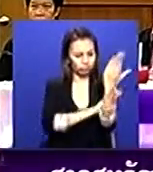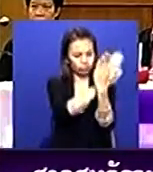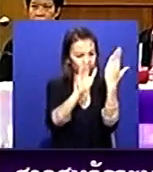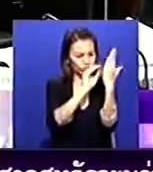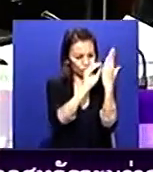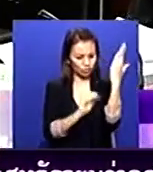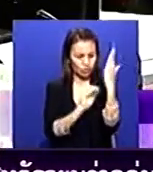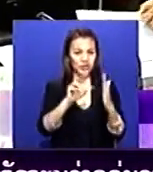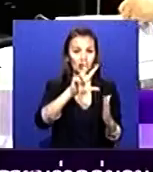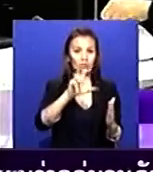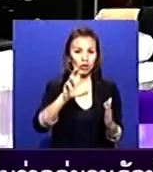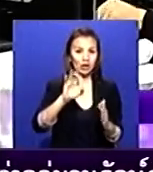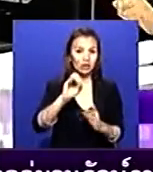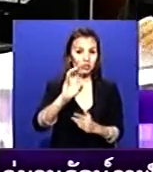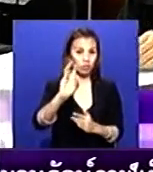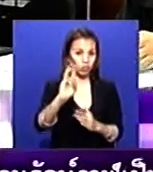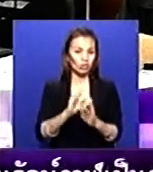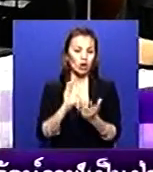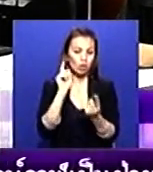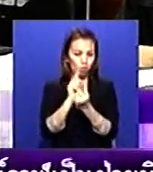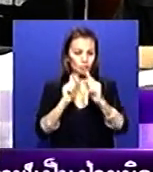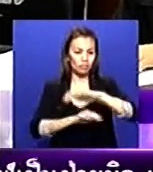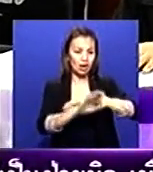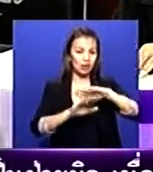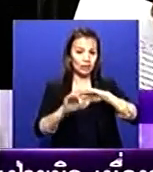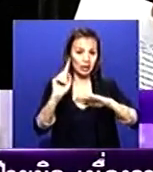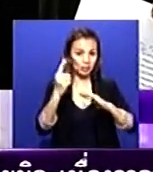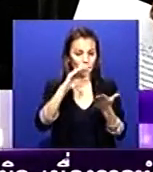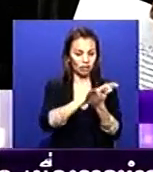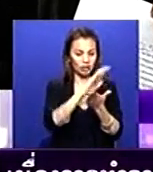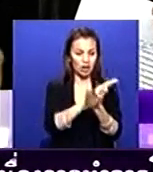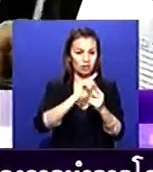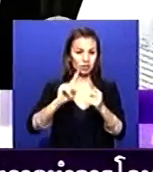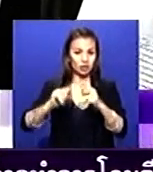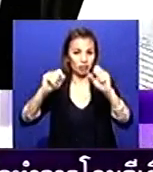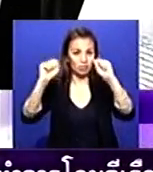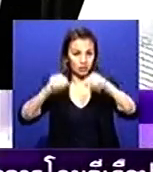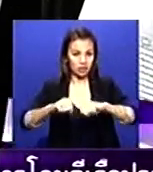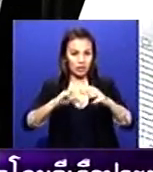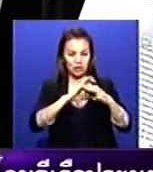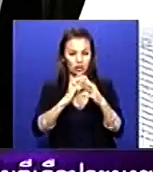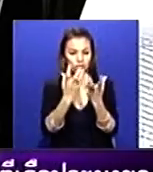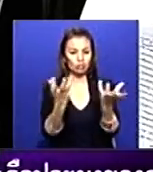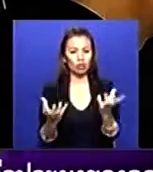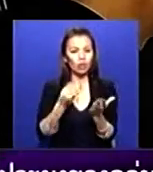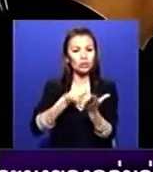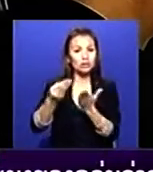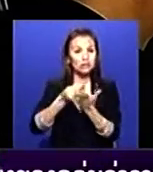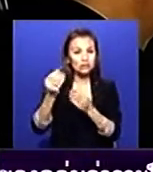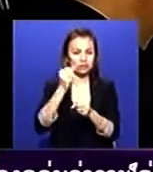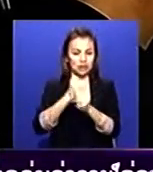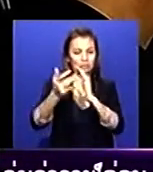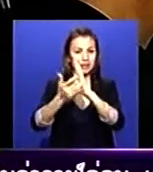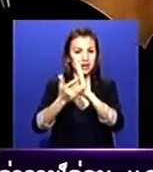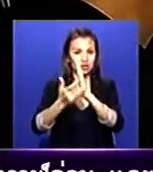ศว่าพนักงานสอบสวนพบหลักฐานใหม่เป็นเอกสารมติคณะกรรมการว่าด้วยการพัสดุด้วยวิธีการทางอิเล็กทรอนิ